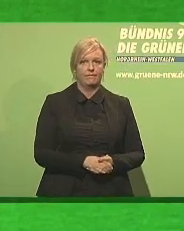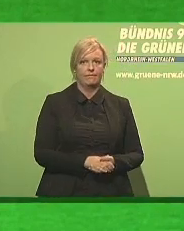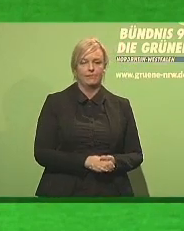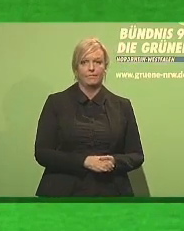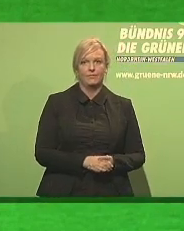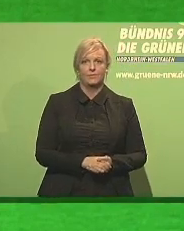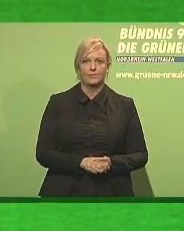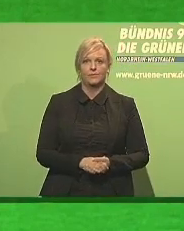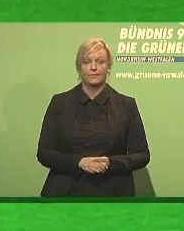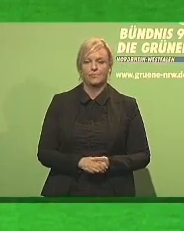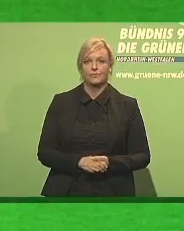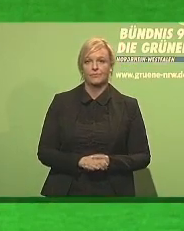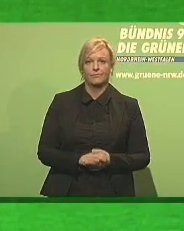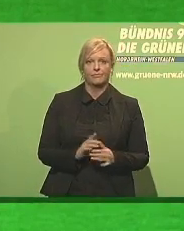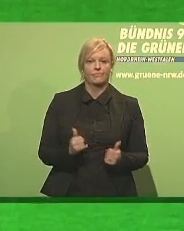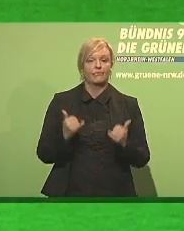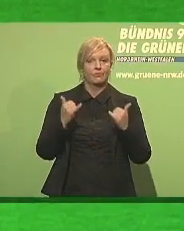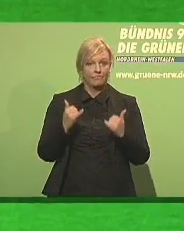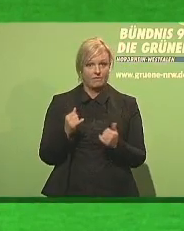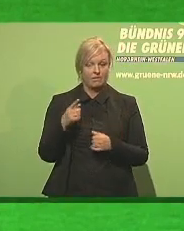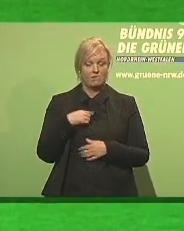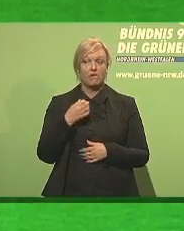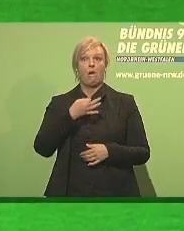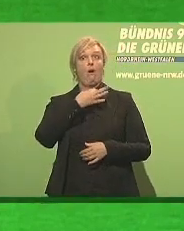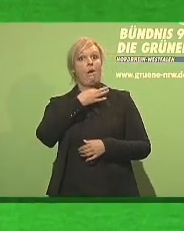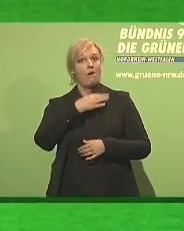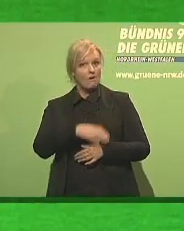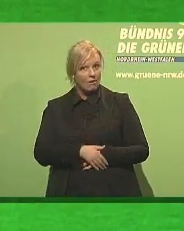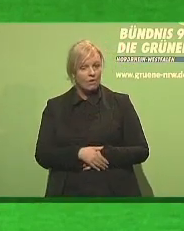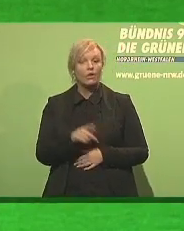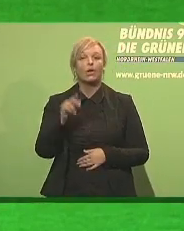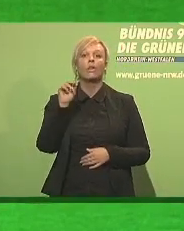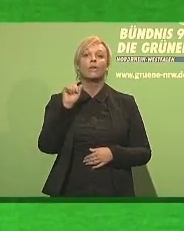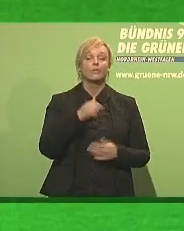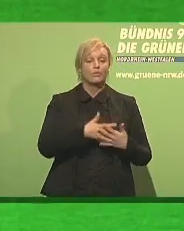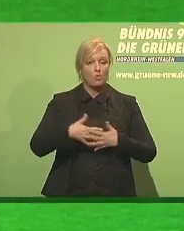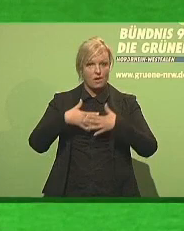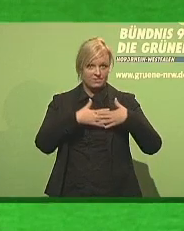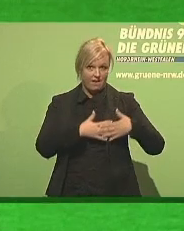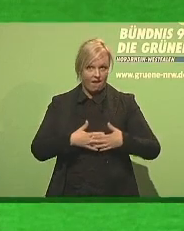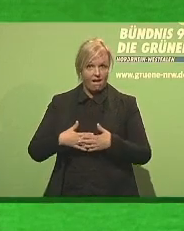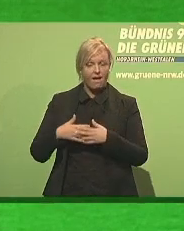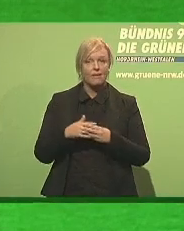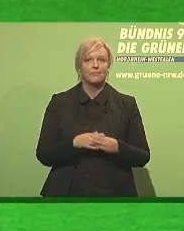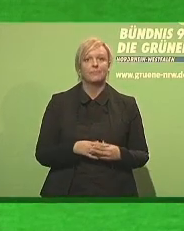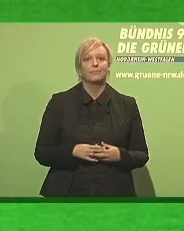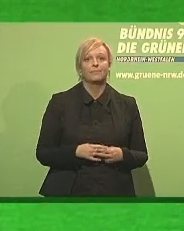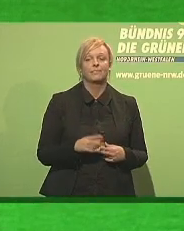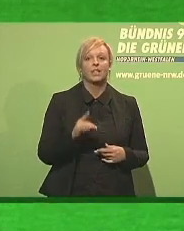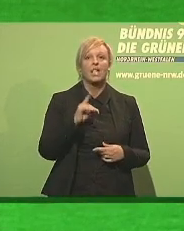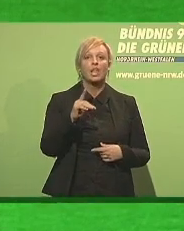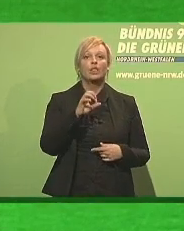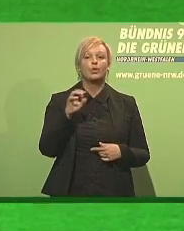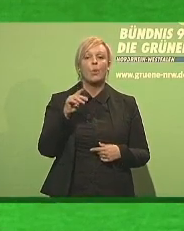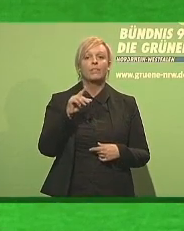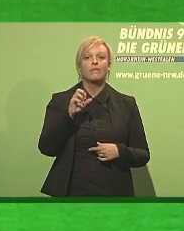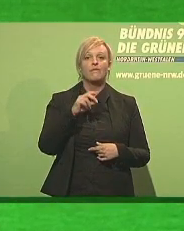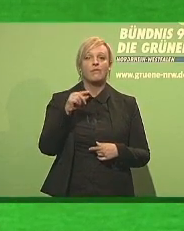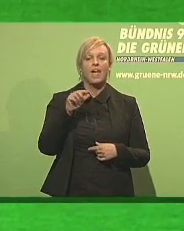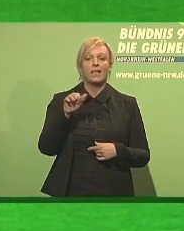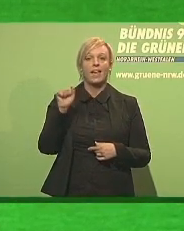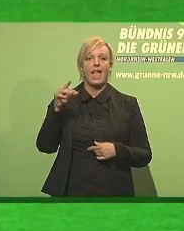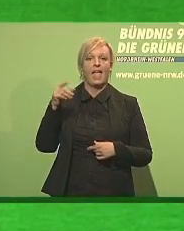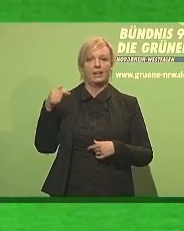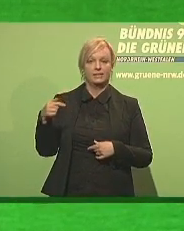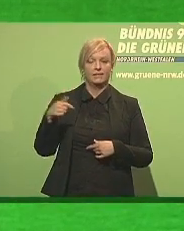hat, man höre und staune, die USA mit dem sogenannten Dodd-Frank Act den